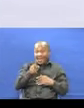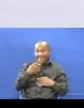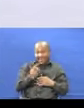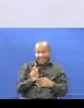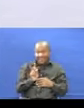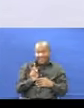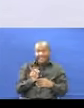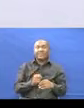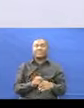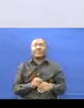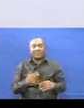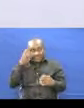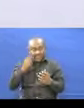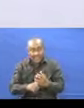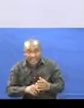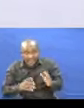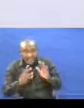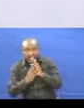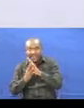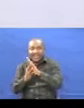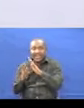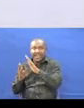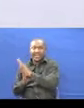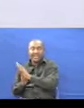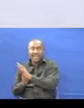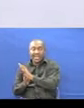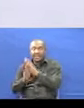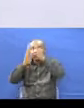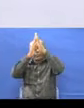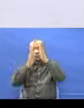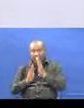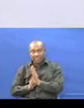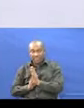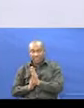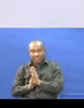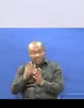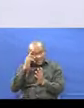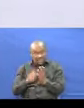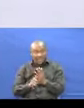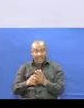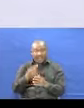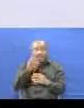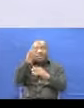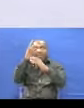ndio inakuongoza. Ningeweka moja ya tano, shamba kamili lingekuwa ngapi?